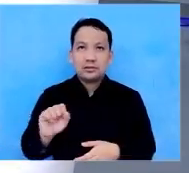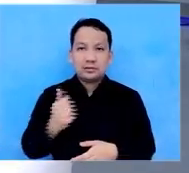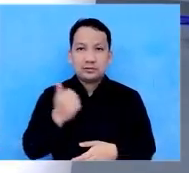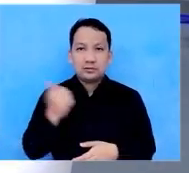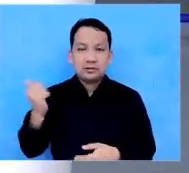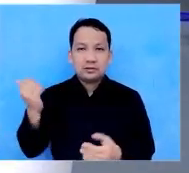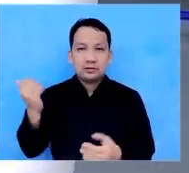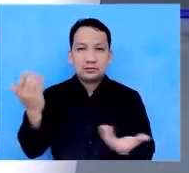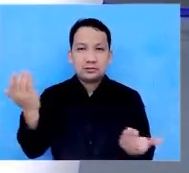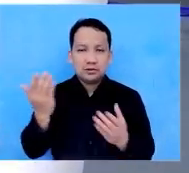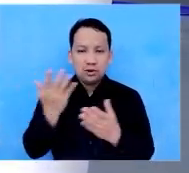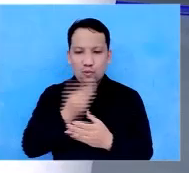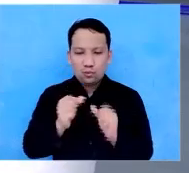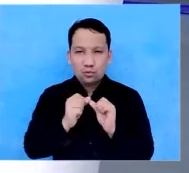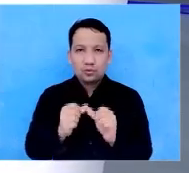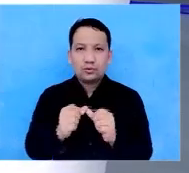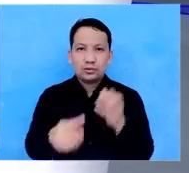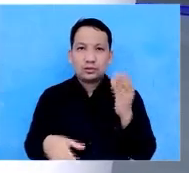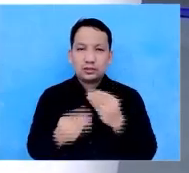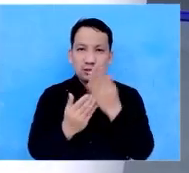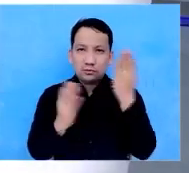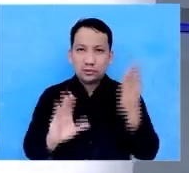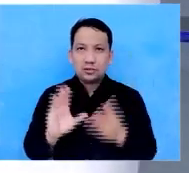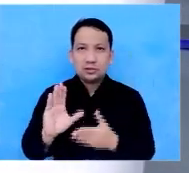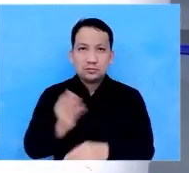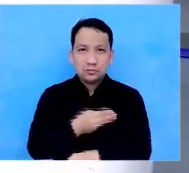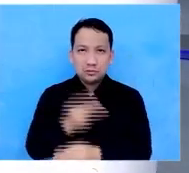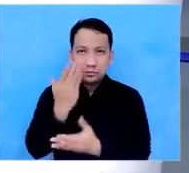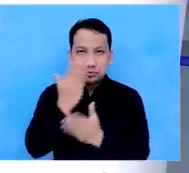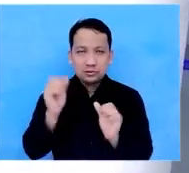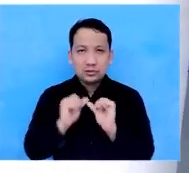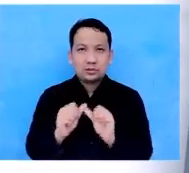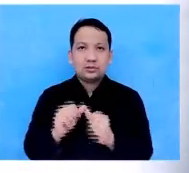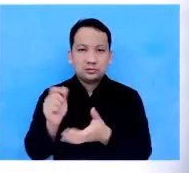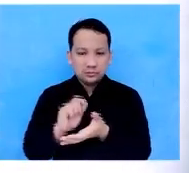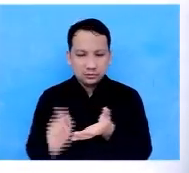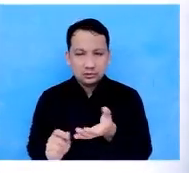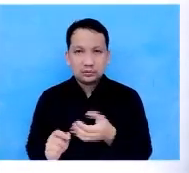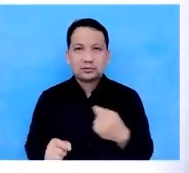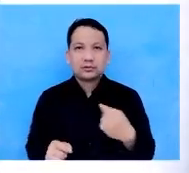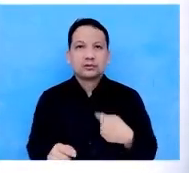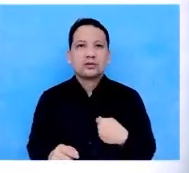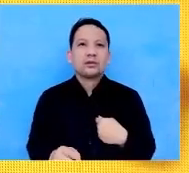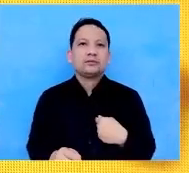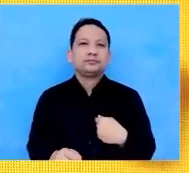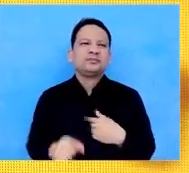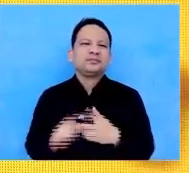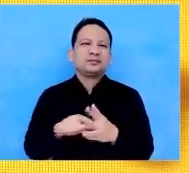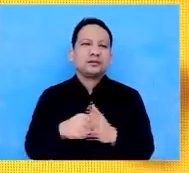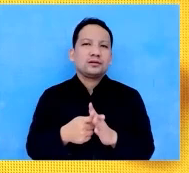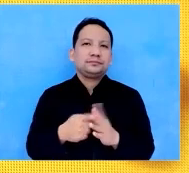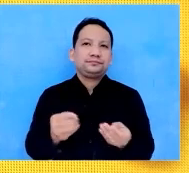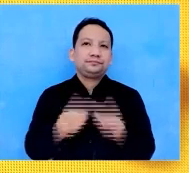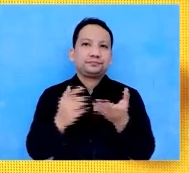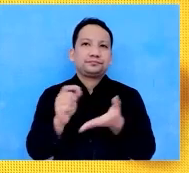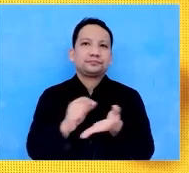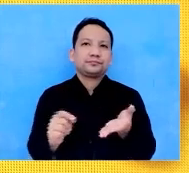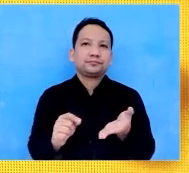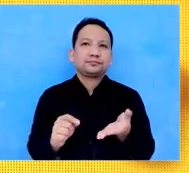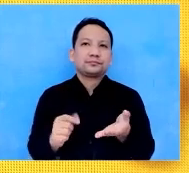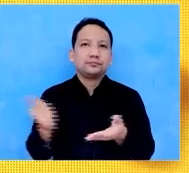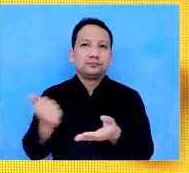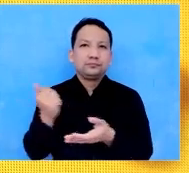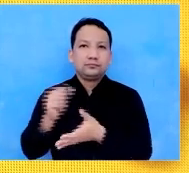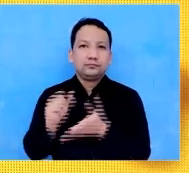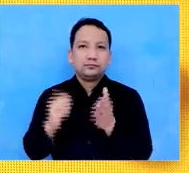artists. So sino ba yung mga musicians that you write for? When I was starting, I really offered to write for other artists